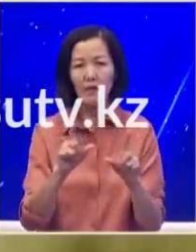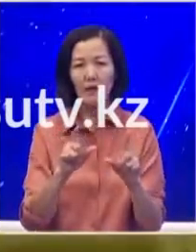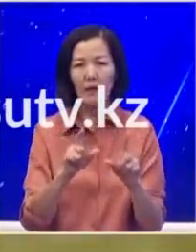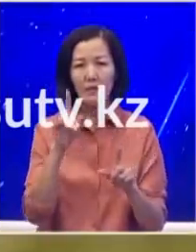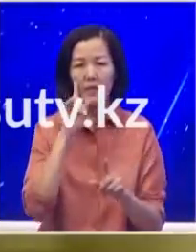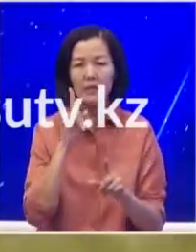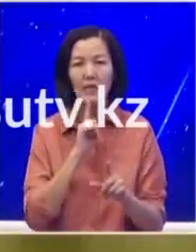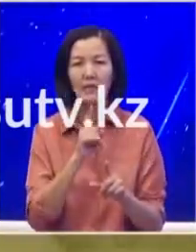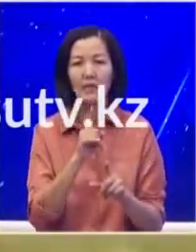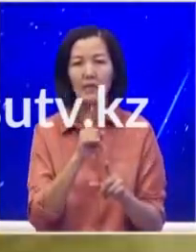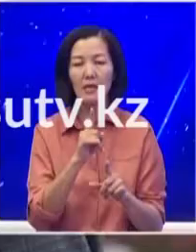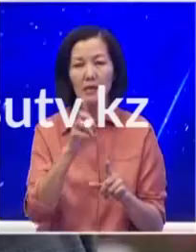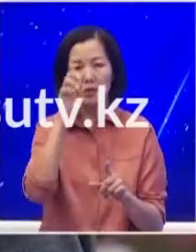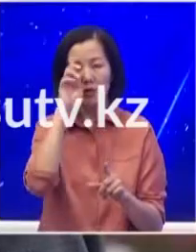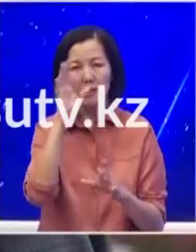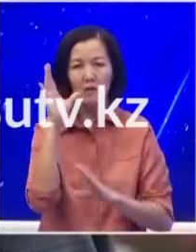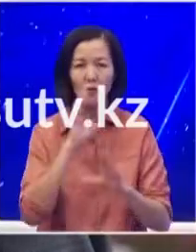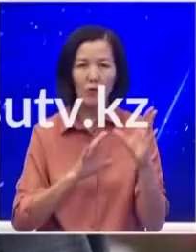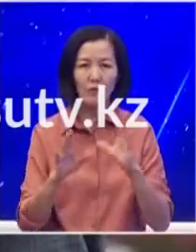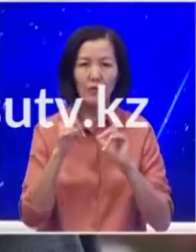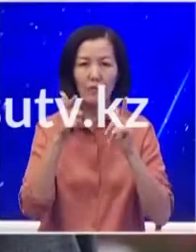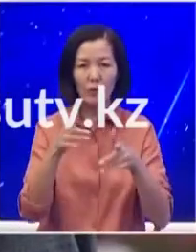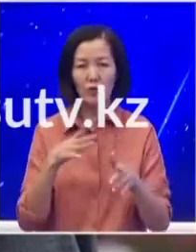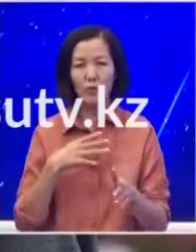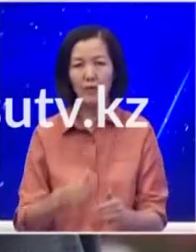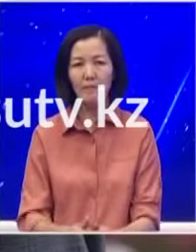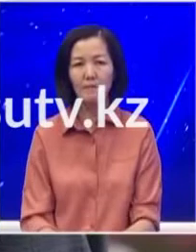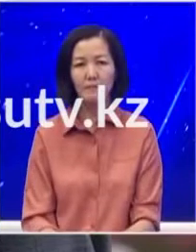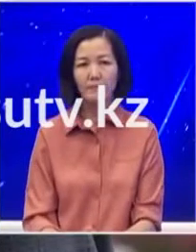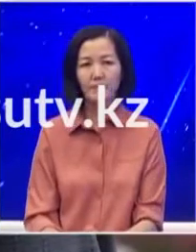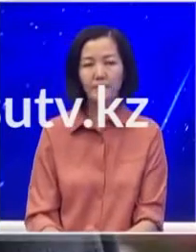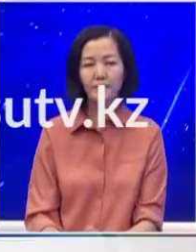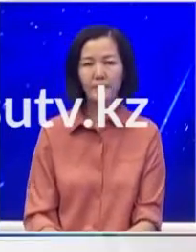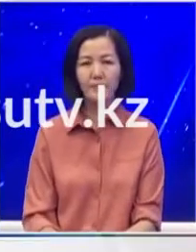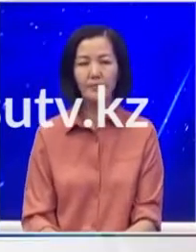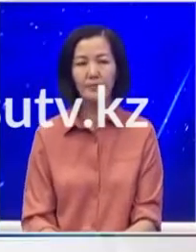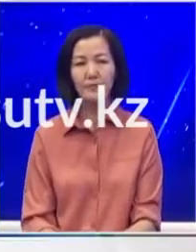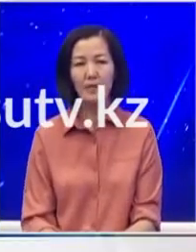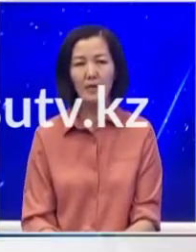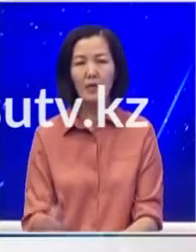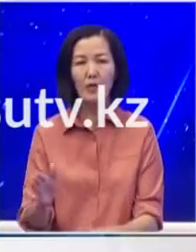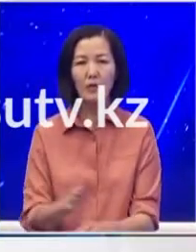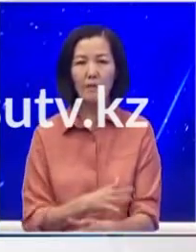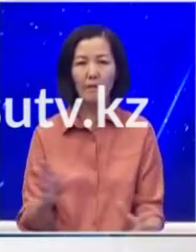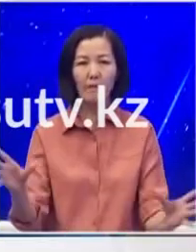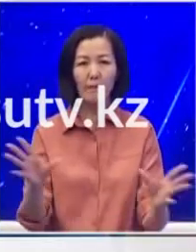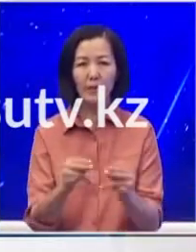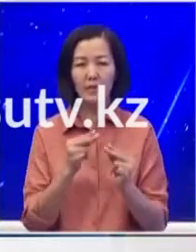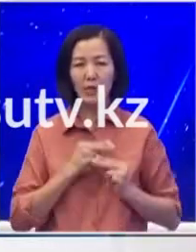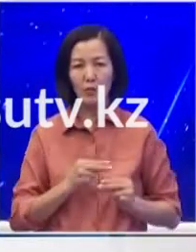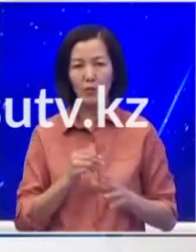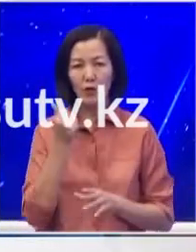Казахский государственный университет. Акжолова Ханымбуби деген апамыз, Я долгое время работал с ХНБП